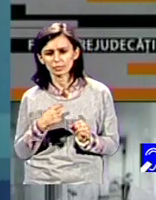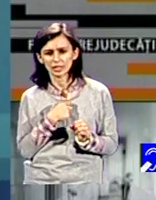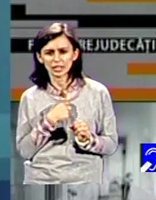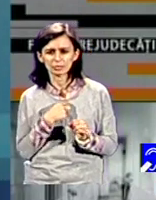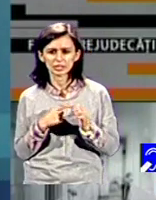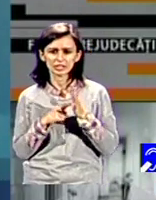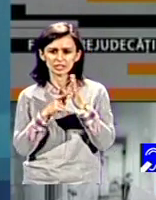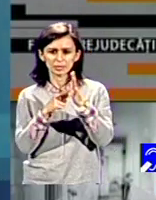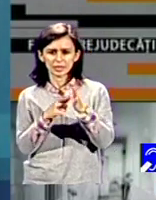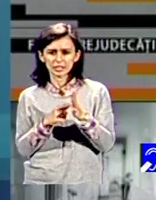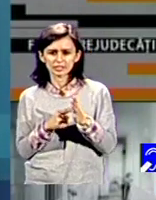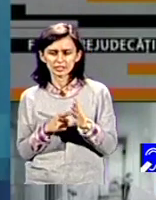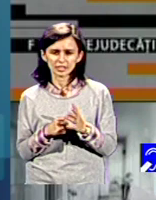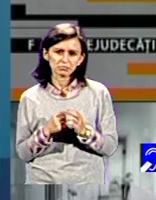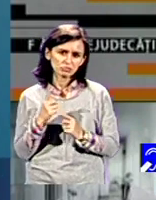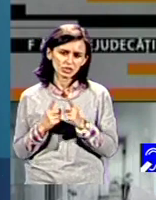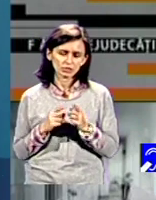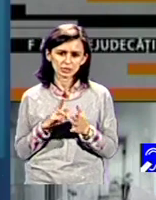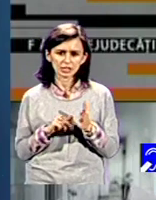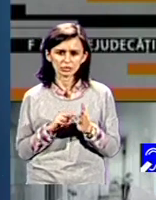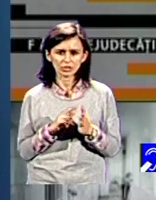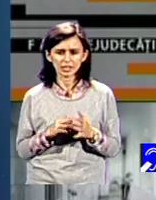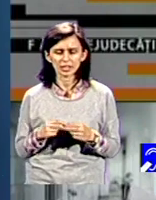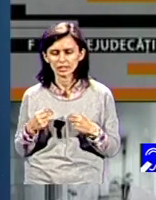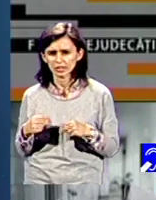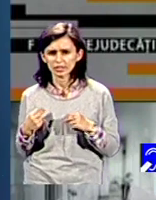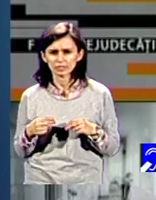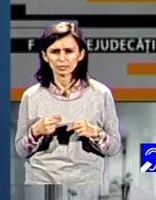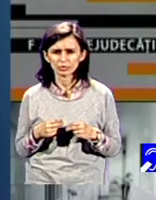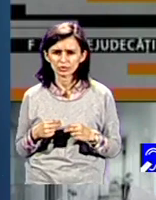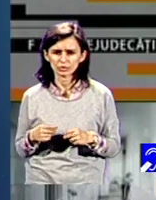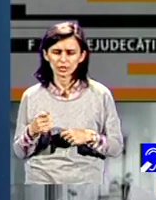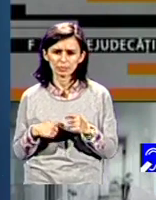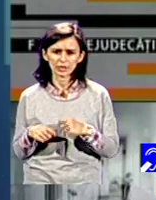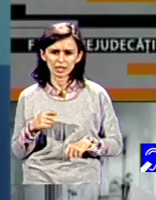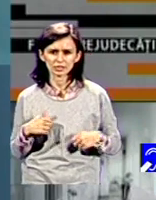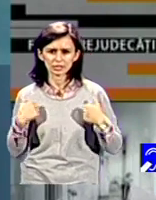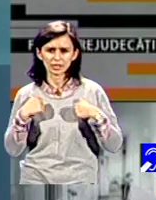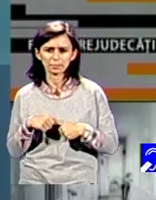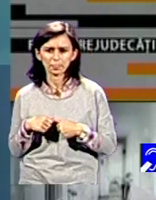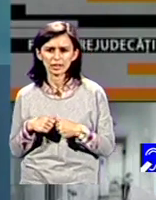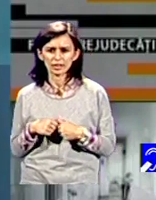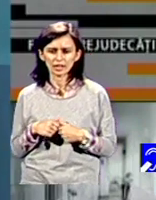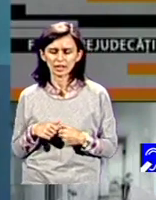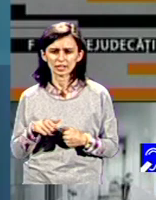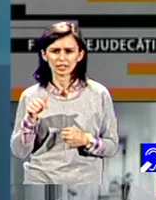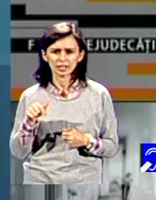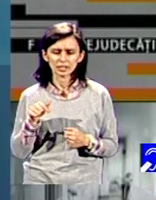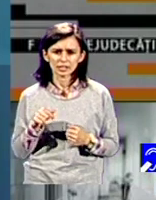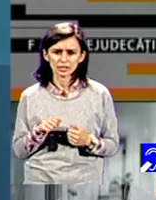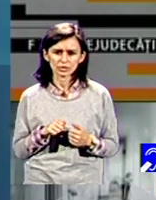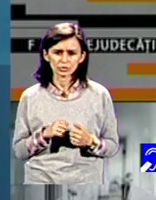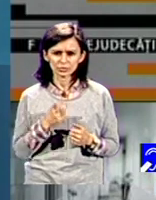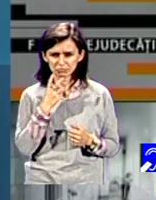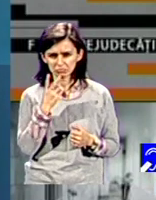voi o anumită culoare Spre exemplu în magazin de haine Nu vrei sa ti să spunem un tricou sau o rochie stupi Păi și vezi că dacă e